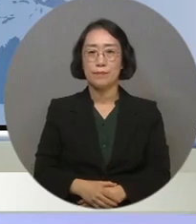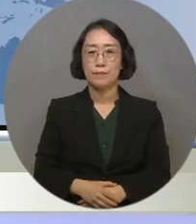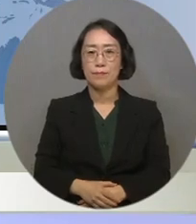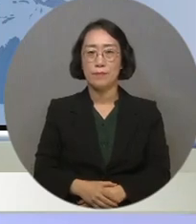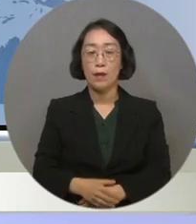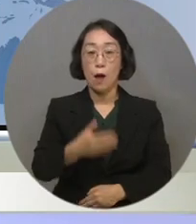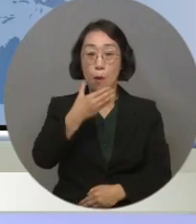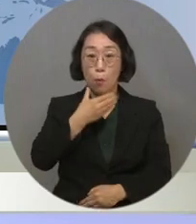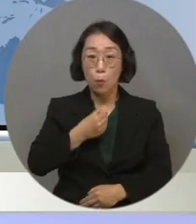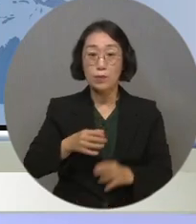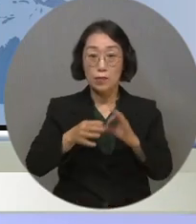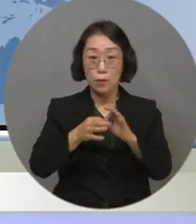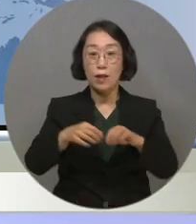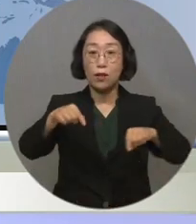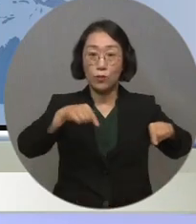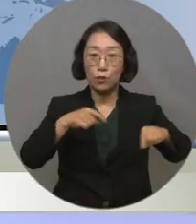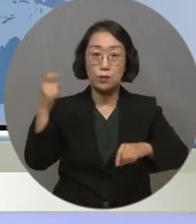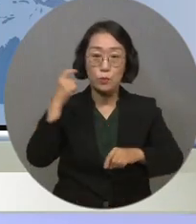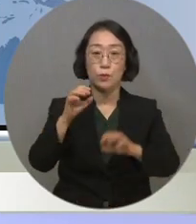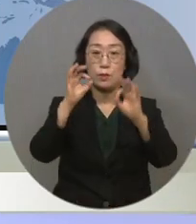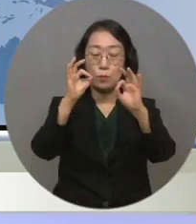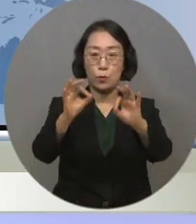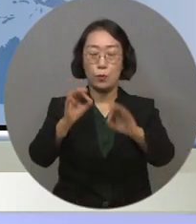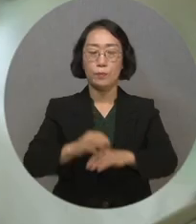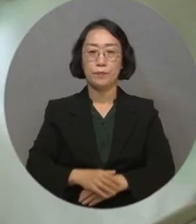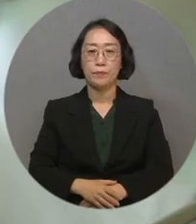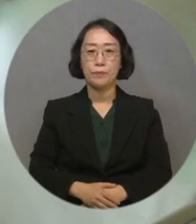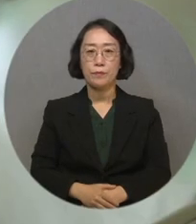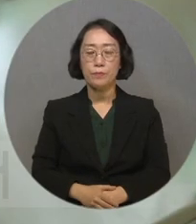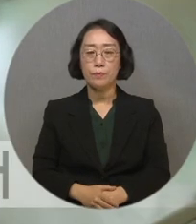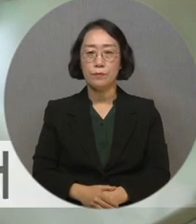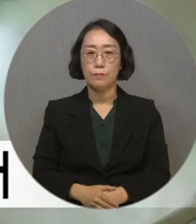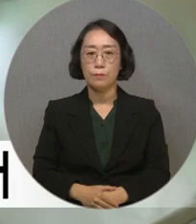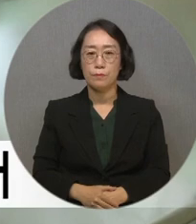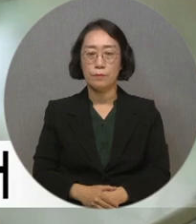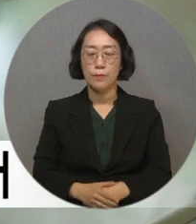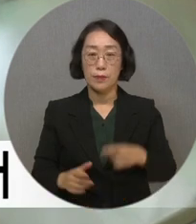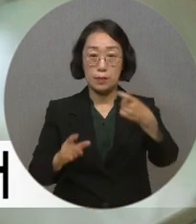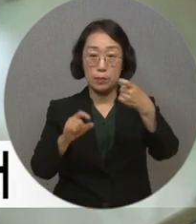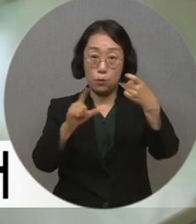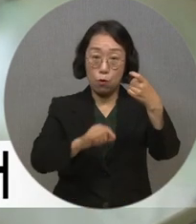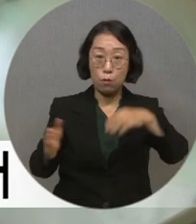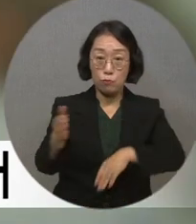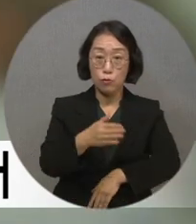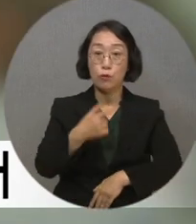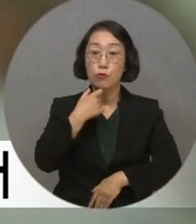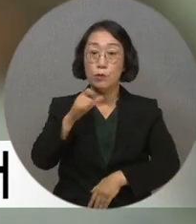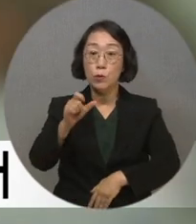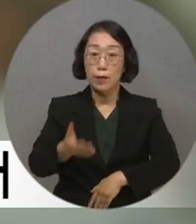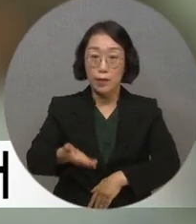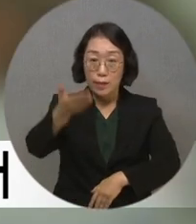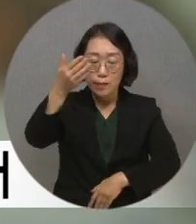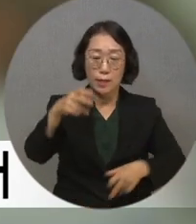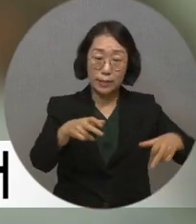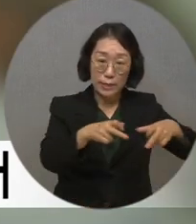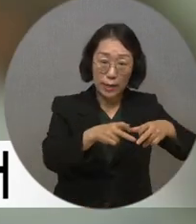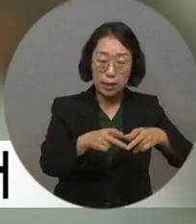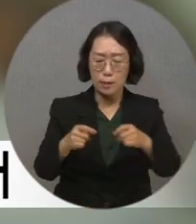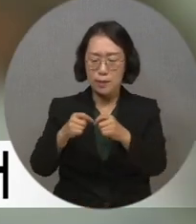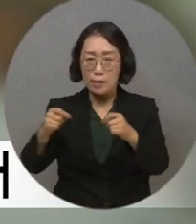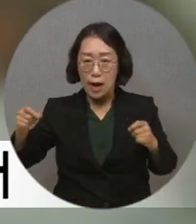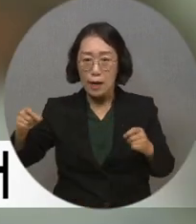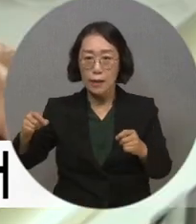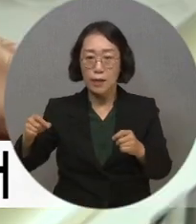이어서 복직의 정책 소식 만나보겠습니다 이달부터 만 65세 이상 장애인과 장기 요양